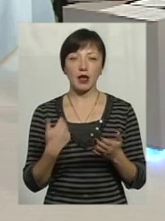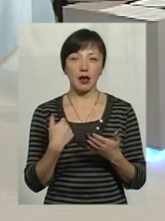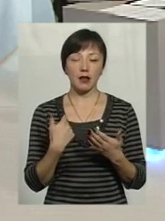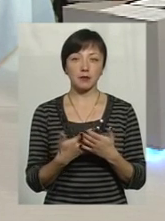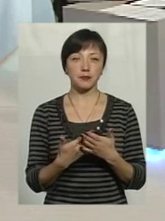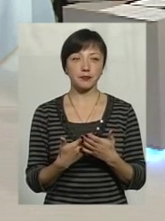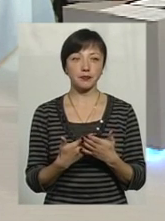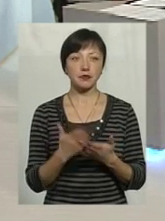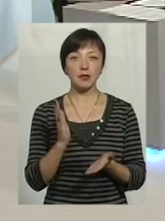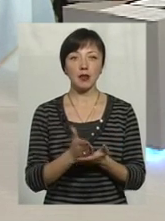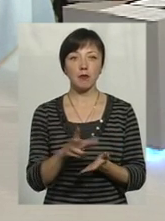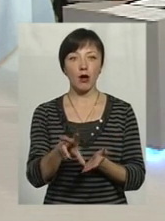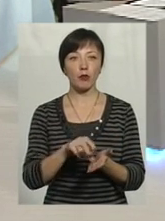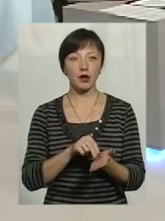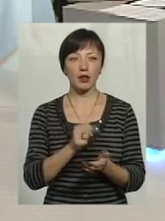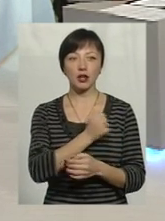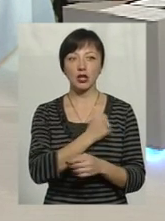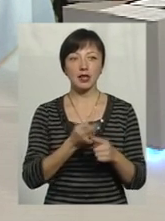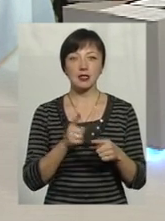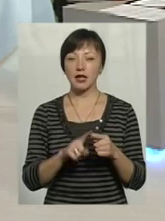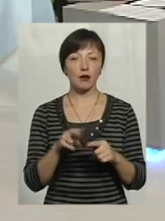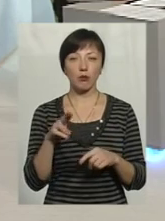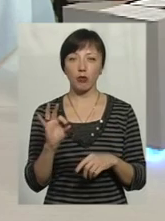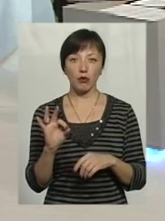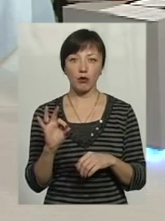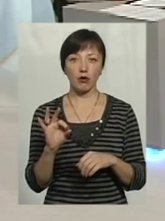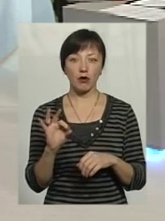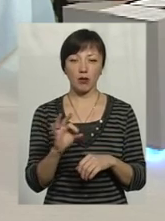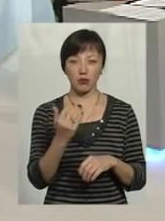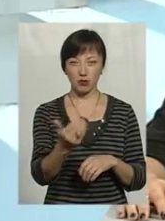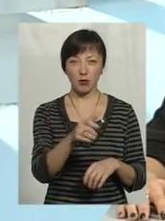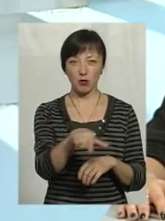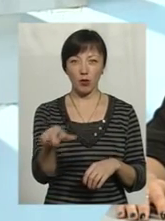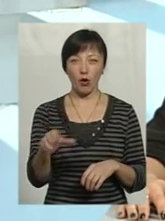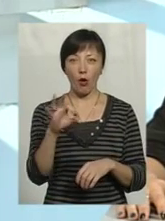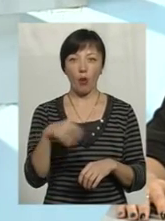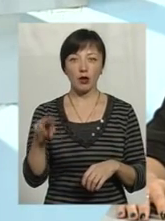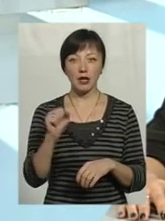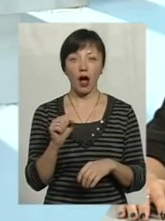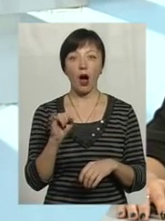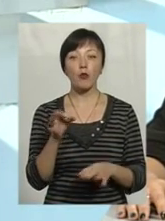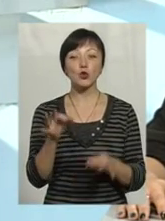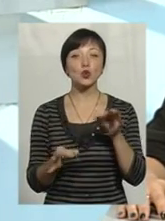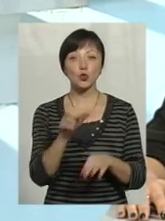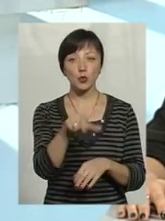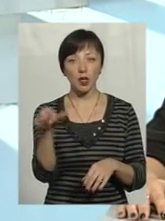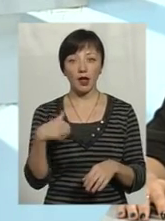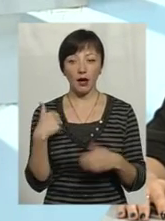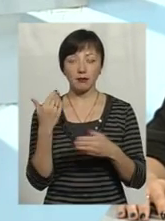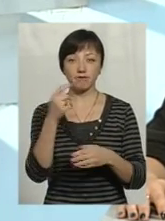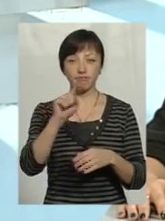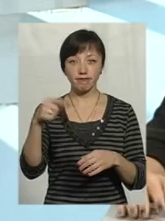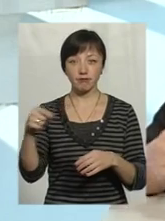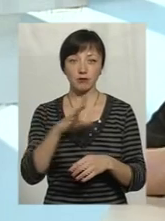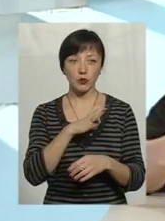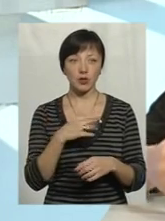до речі, маю приклад, на жаль, це не по посадовцях, так, ОДА, а по суддях. От я давала запити, тому